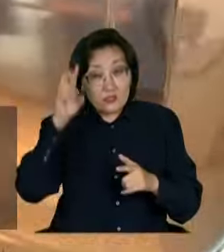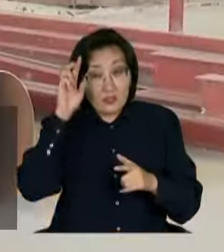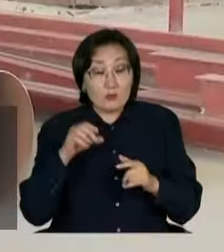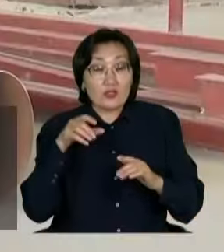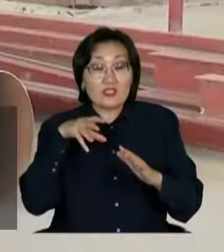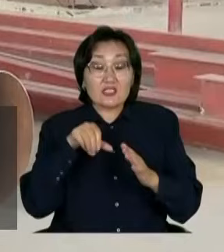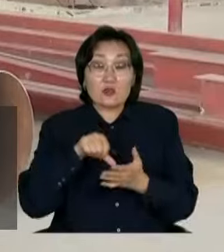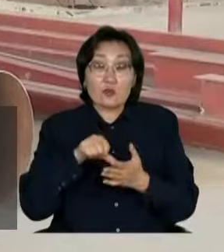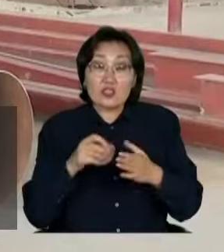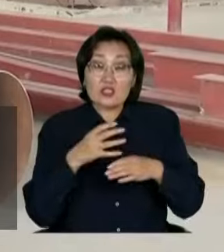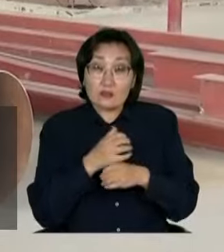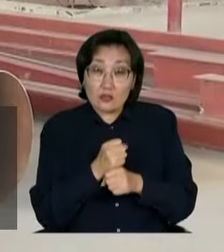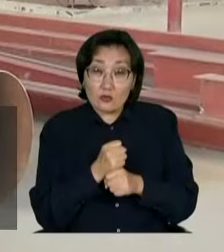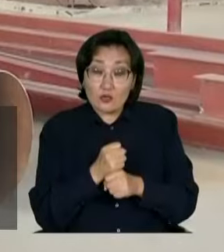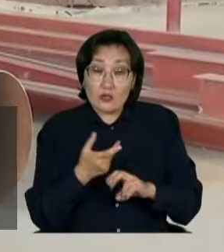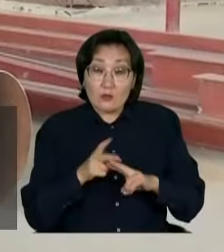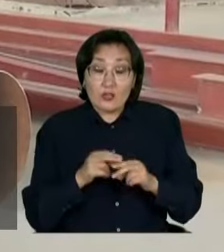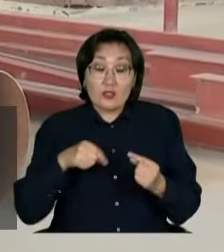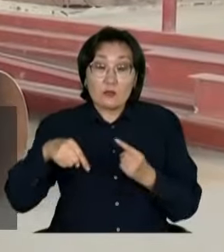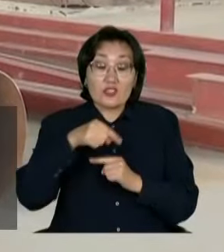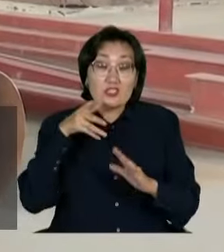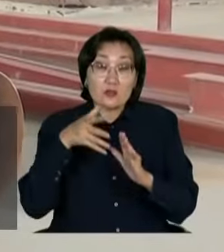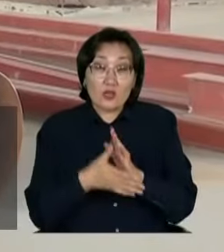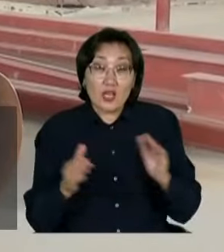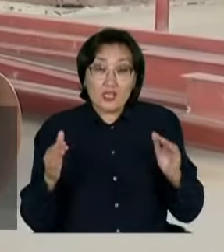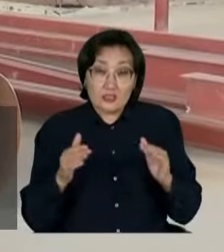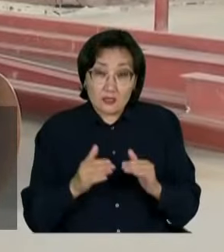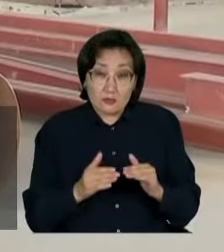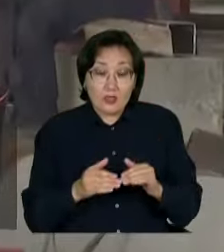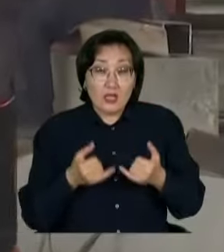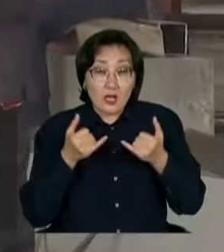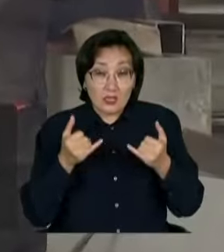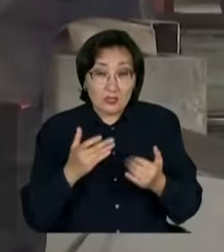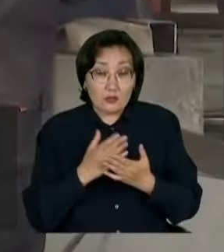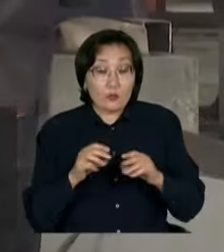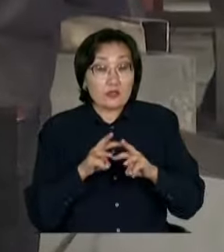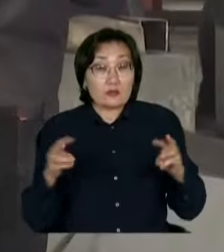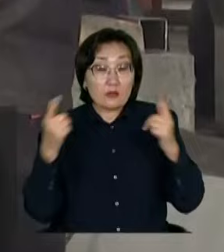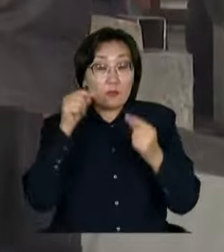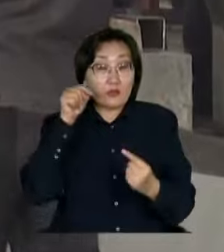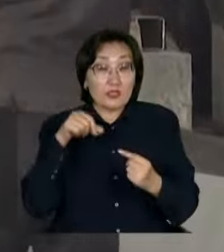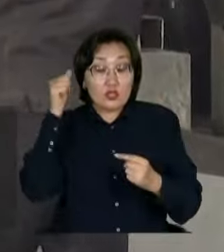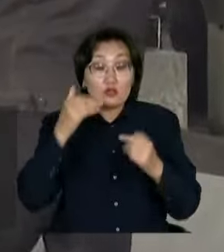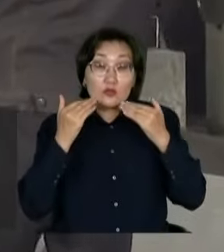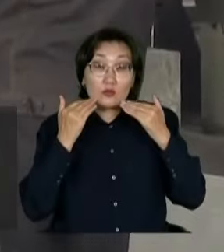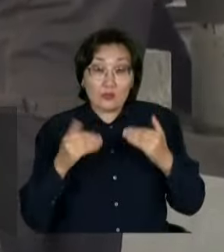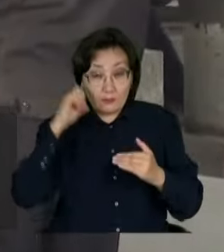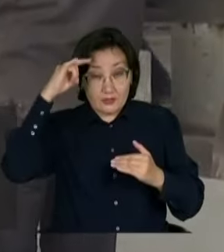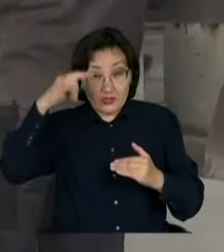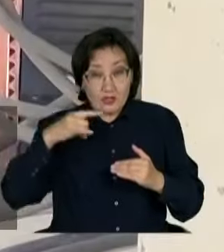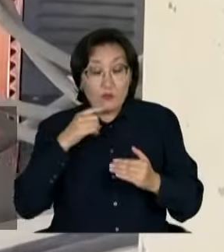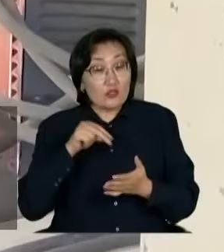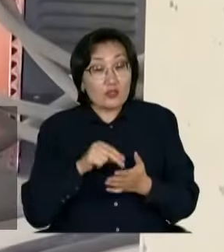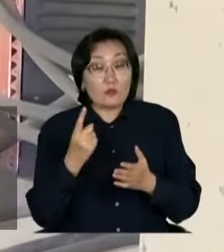араласуын қысқарту. Мұнымен қоса бизнес шығындарын азайтуға арналып отыр. Министрлік ақпарынша жыл соңына дейін Қазақстанда